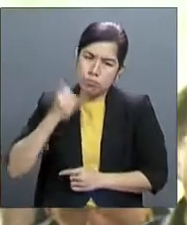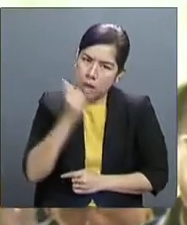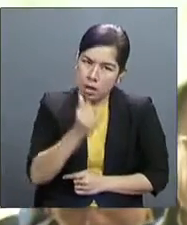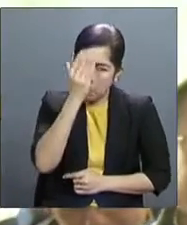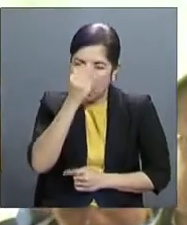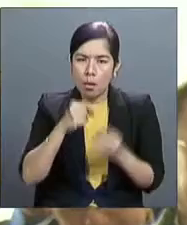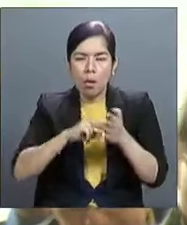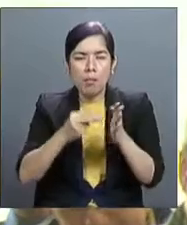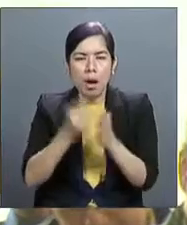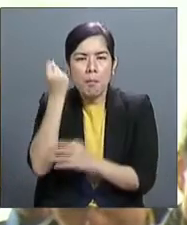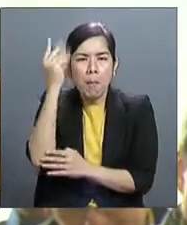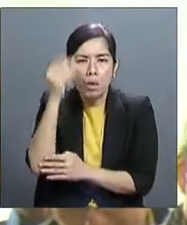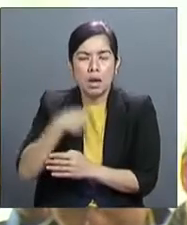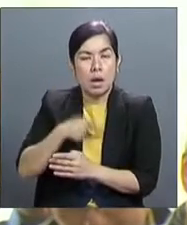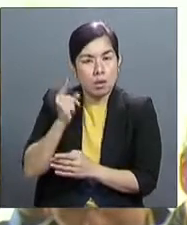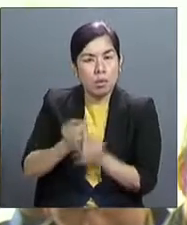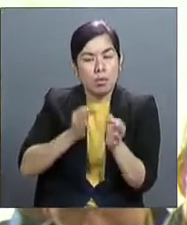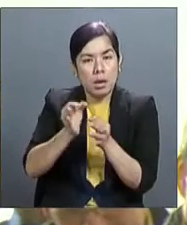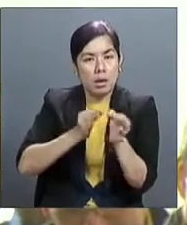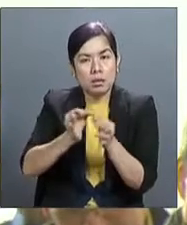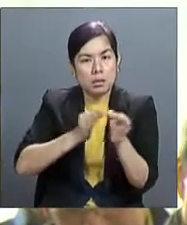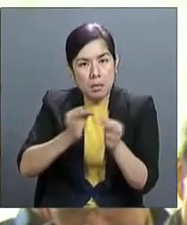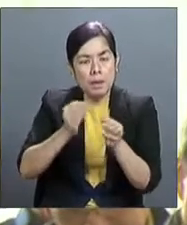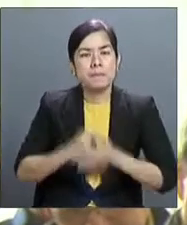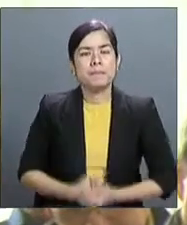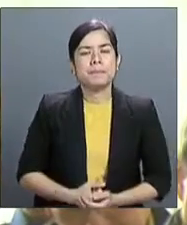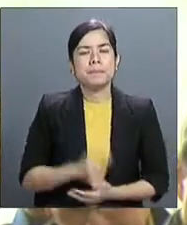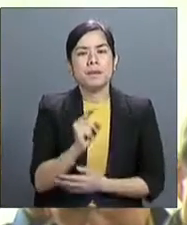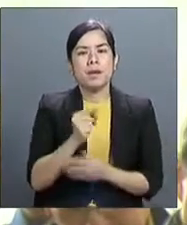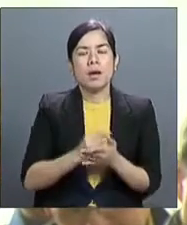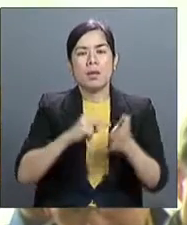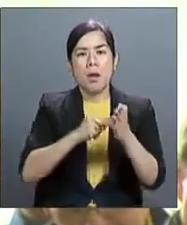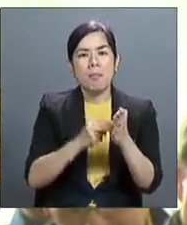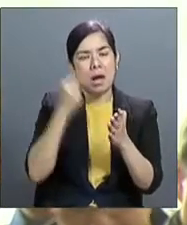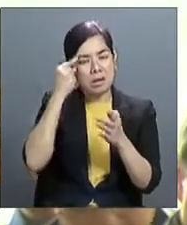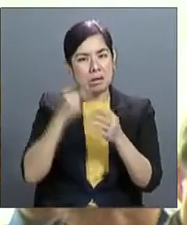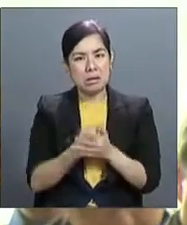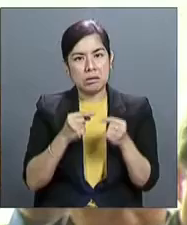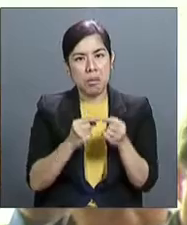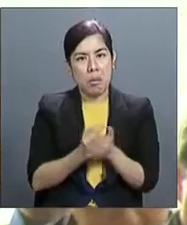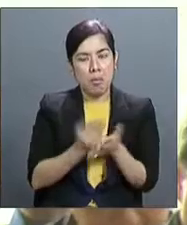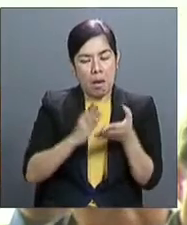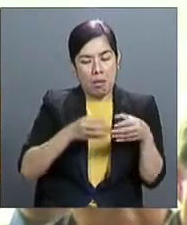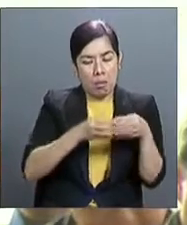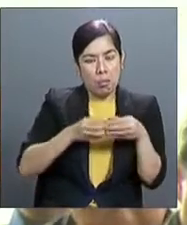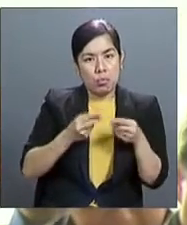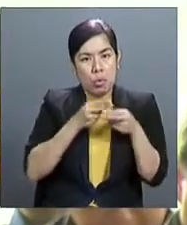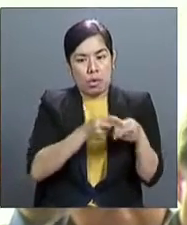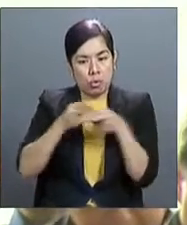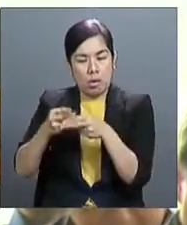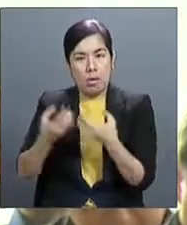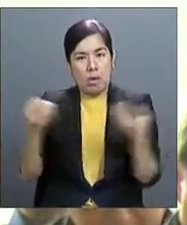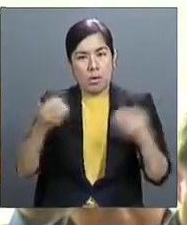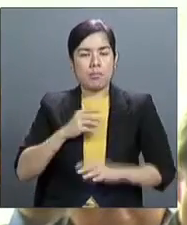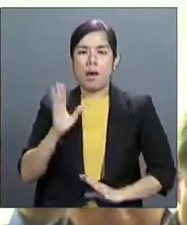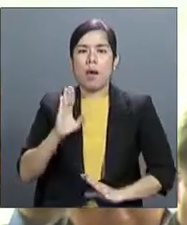เราใช่ไหมไม่ใช่แยกแบ่งพวกแบ่งฝ่ายก็อยู่ได้ไม่ได้แล้วเราสีเดียวกันหมดเดือนนี้สีอะไร